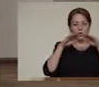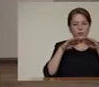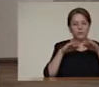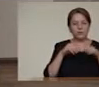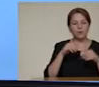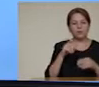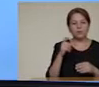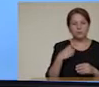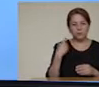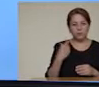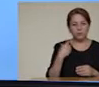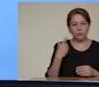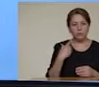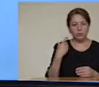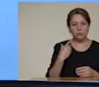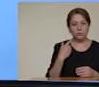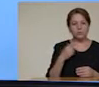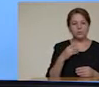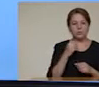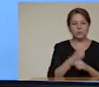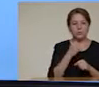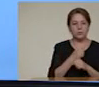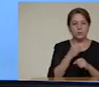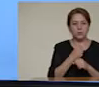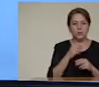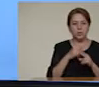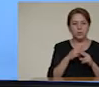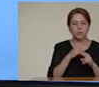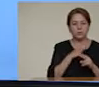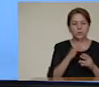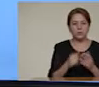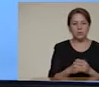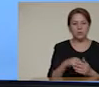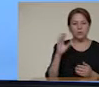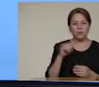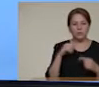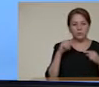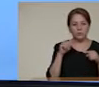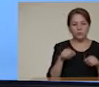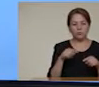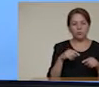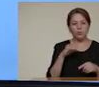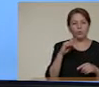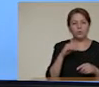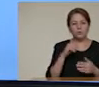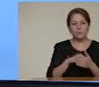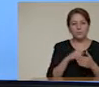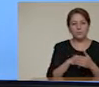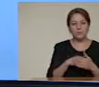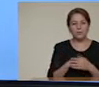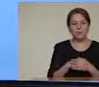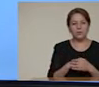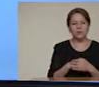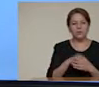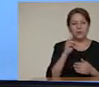dehqonchilik olib borish jarayonlarida xalaqit berib turgan va aynan shu natijasida